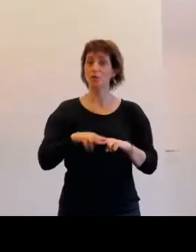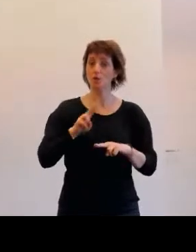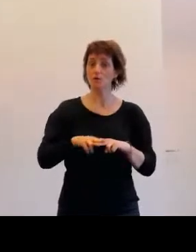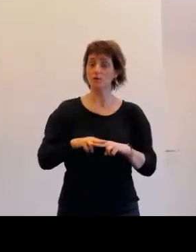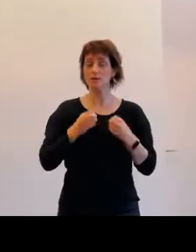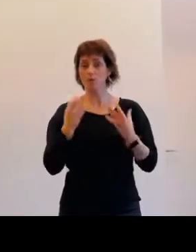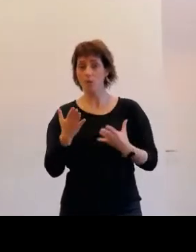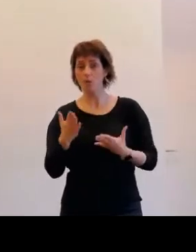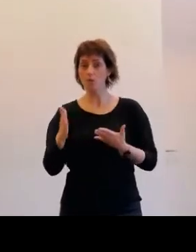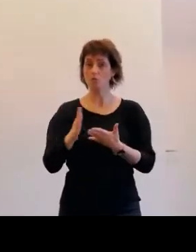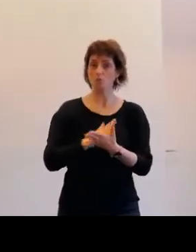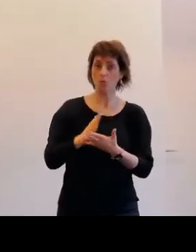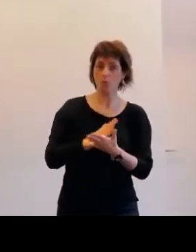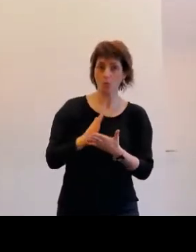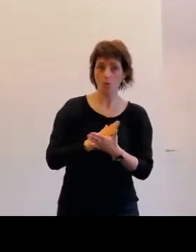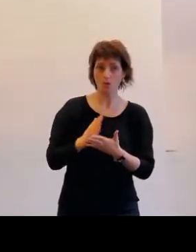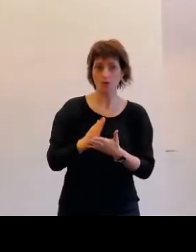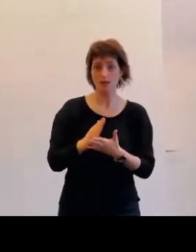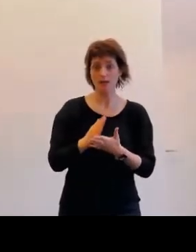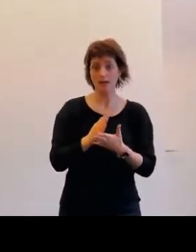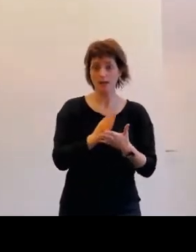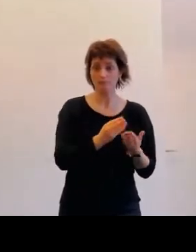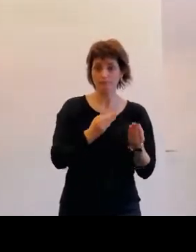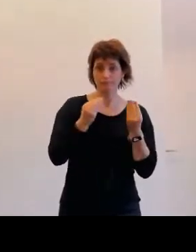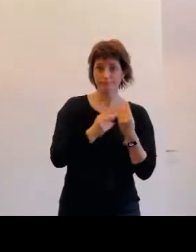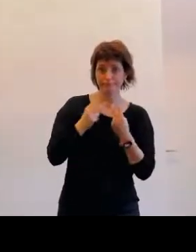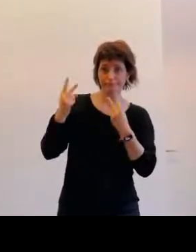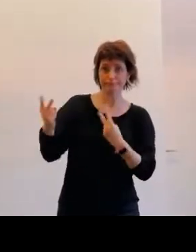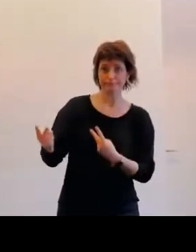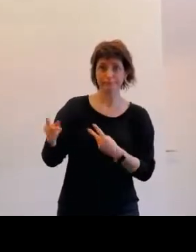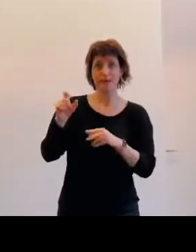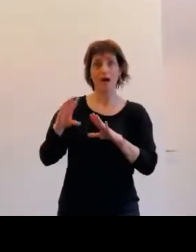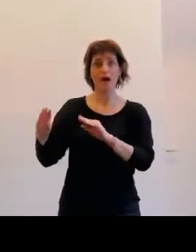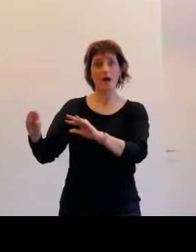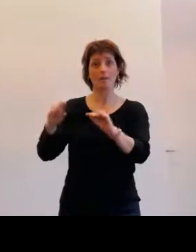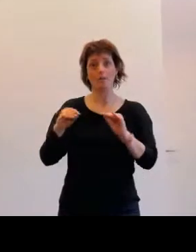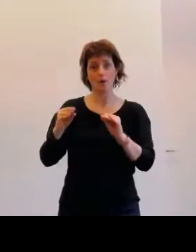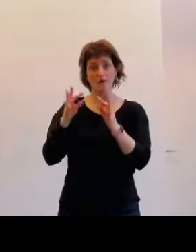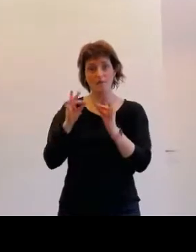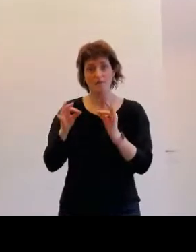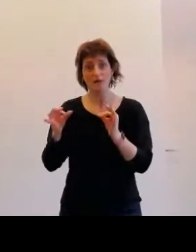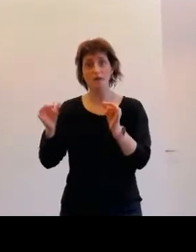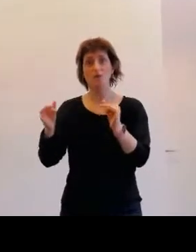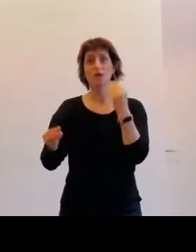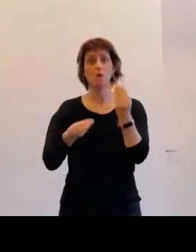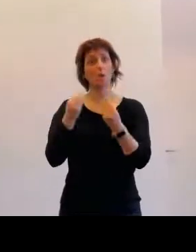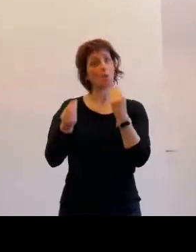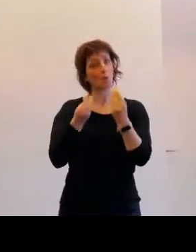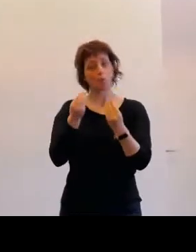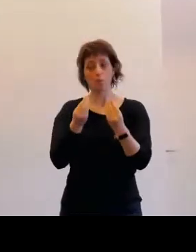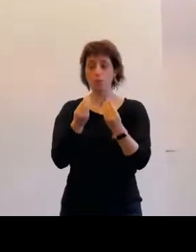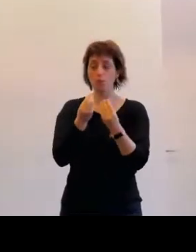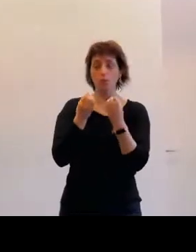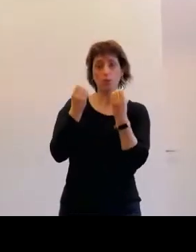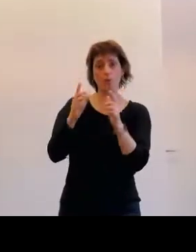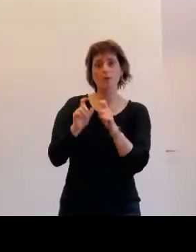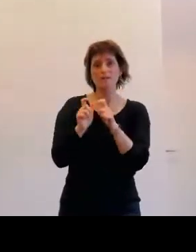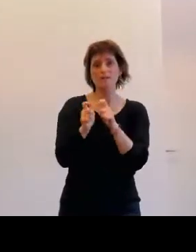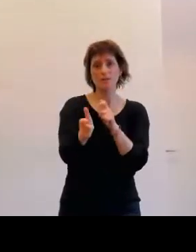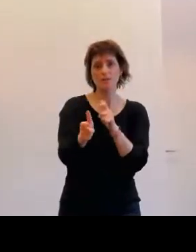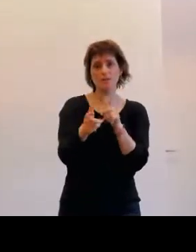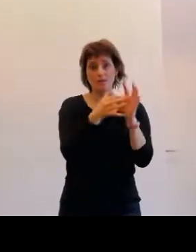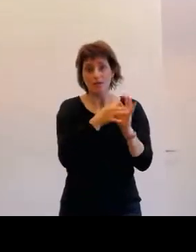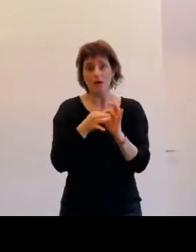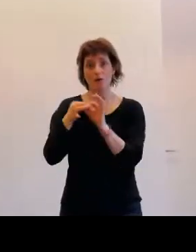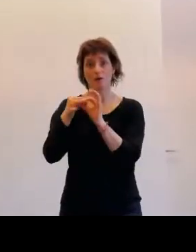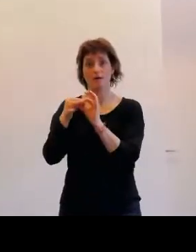au service des habitants fragilisés et ou éloignés des dispositifs régaliens, en s'appuyant sur